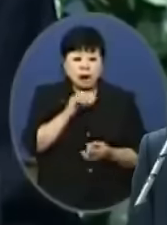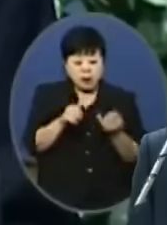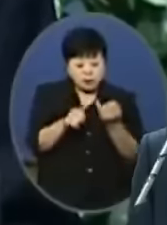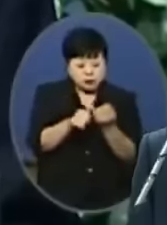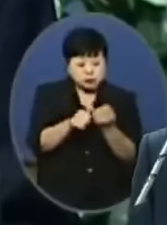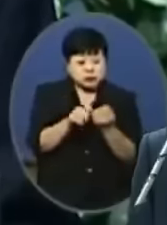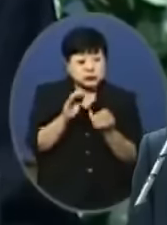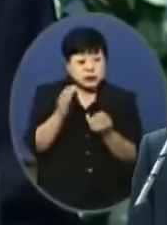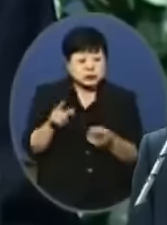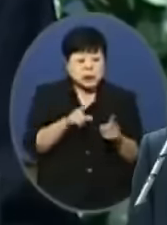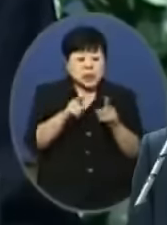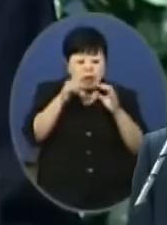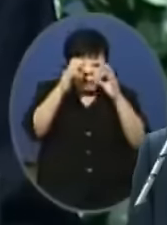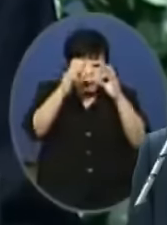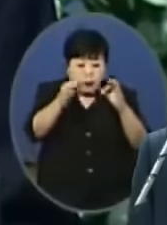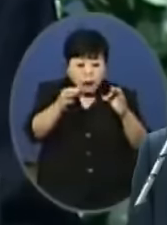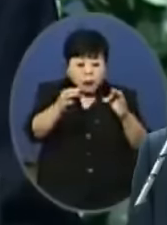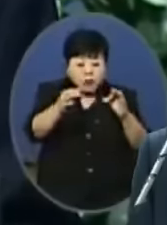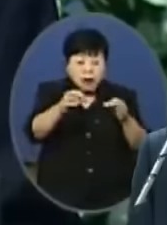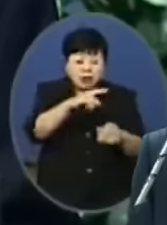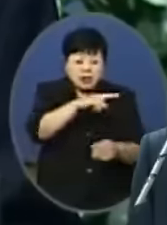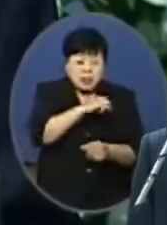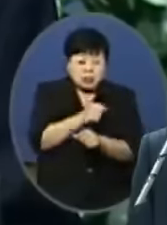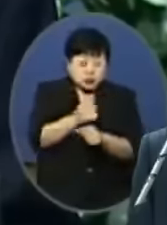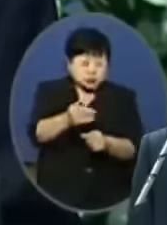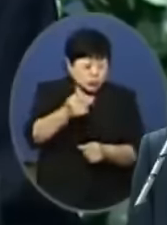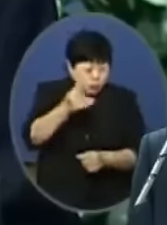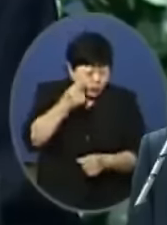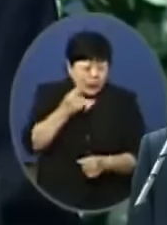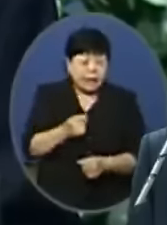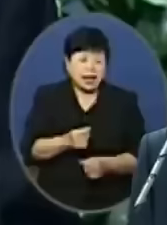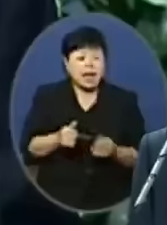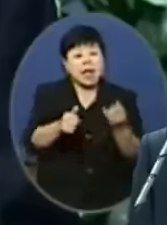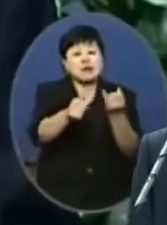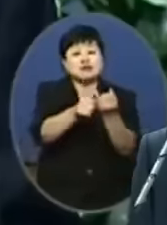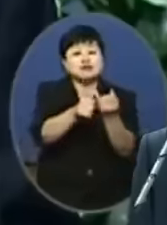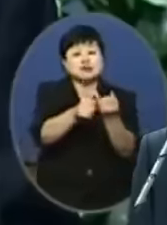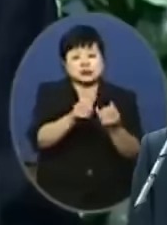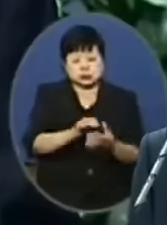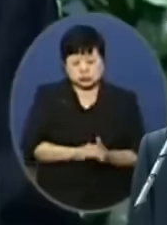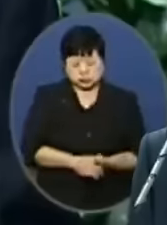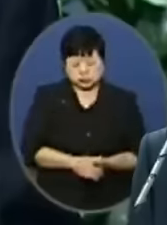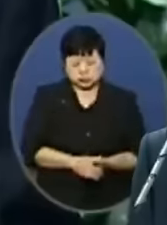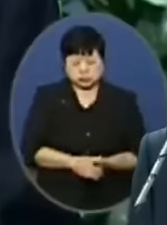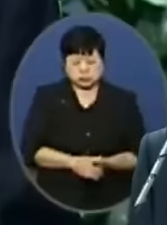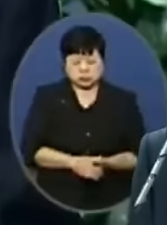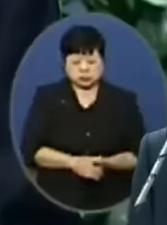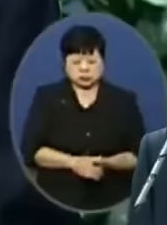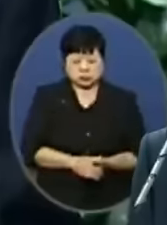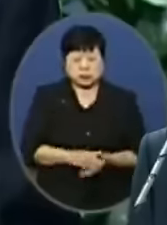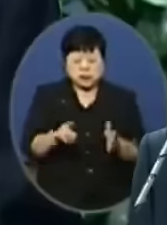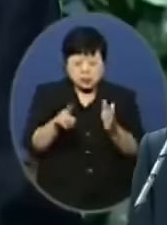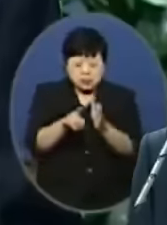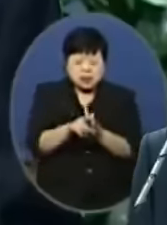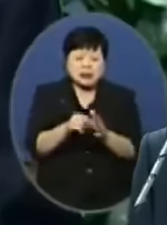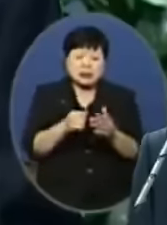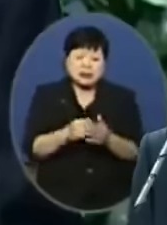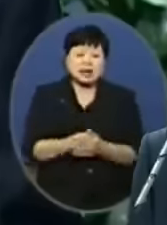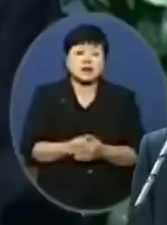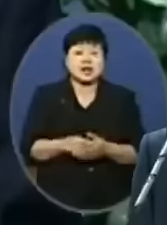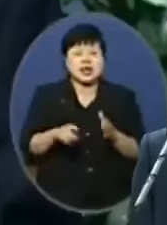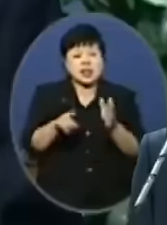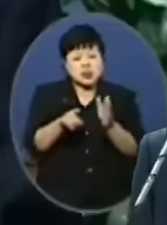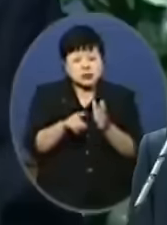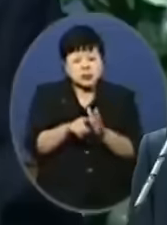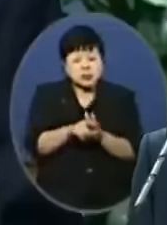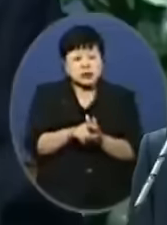부부가 되어서 살아보면 가장 용서해 주기 어려운 것도 부부인 것입니다. 그만큼 신뢰했기 때문에 신뢰에